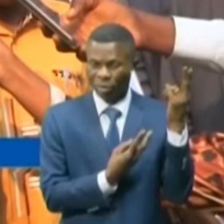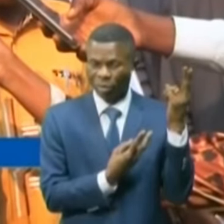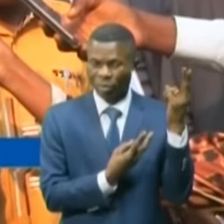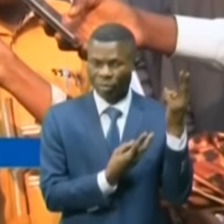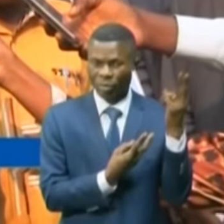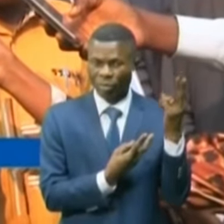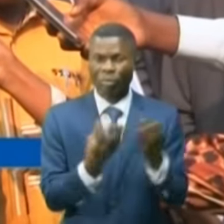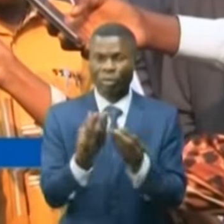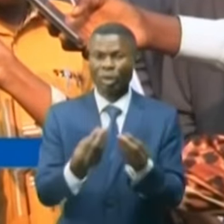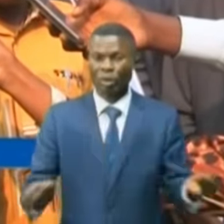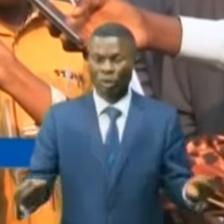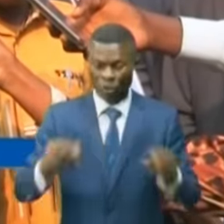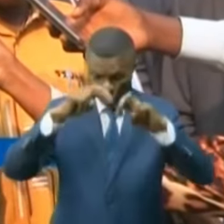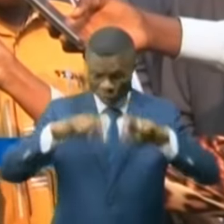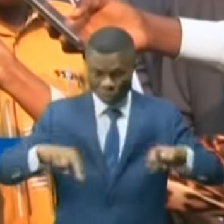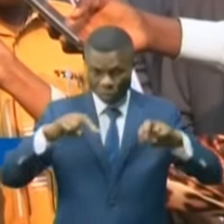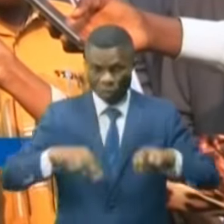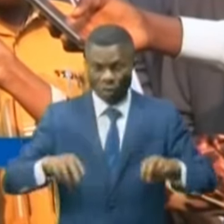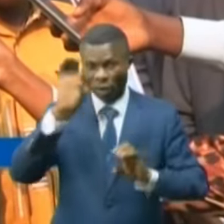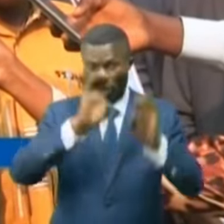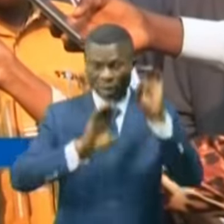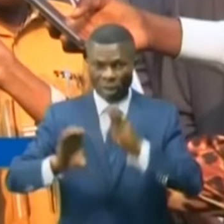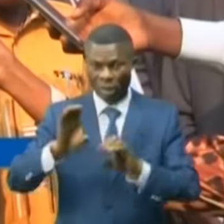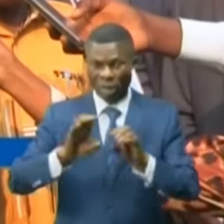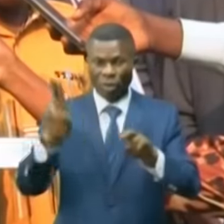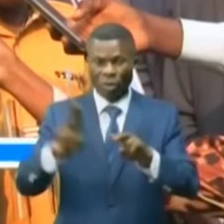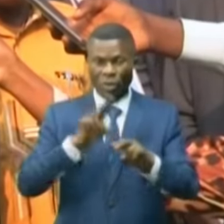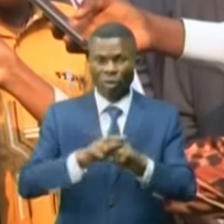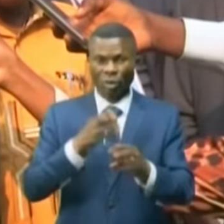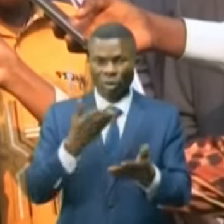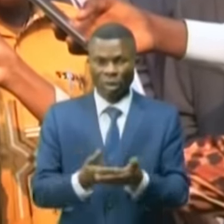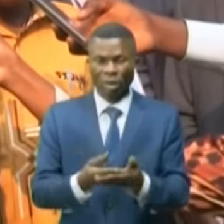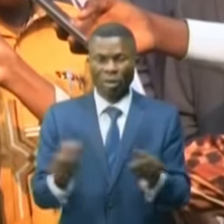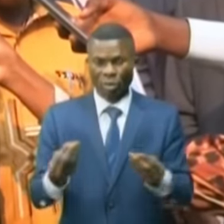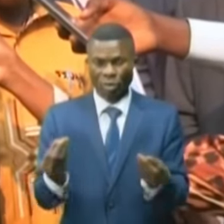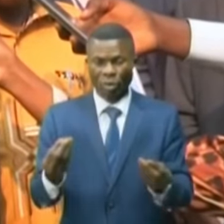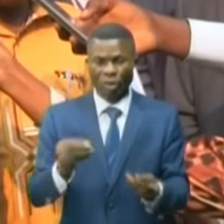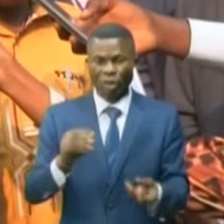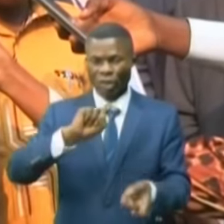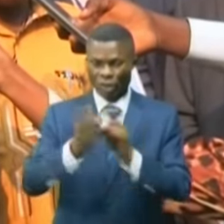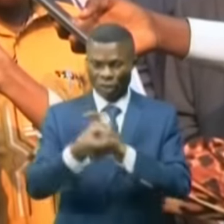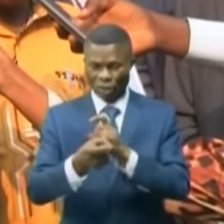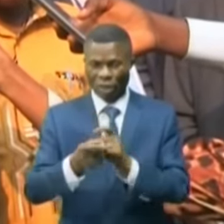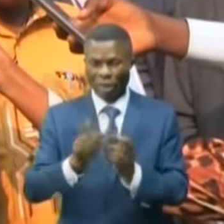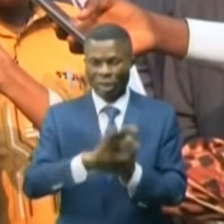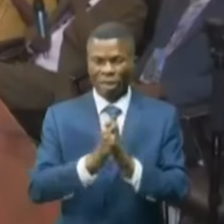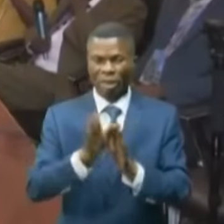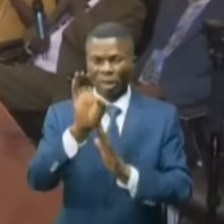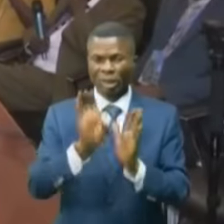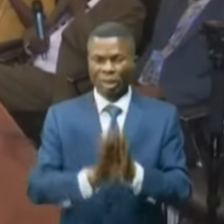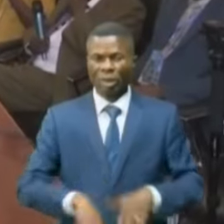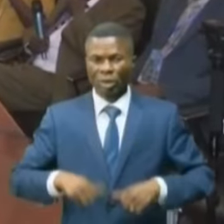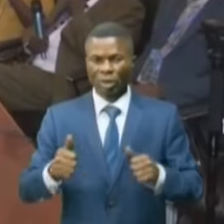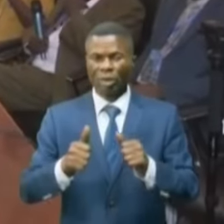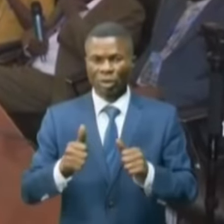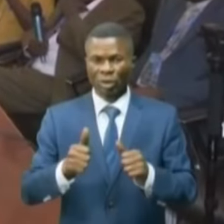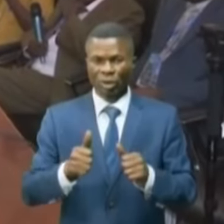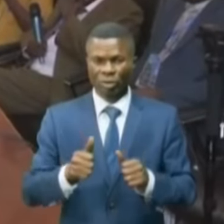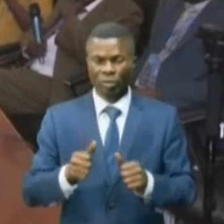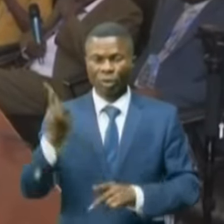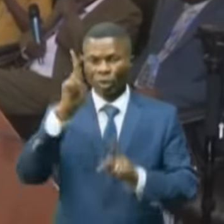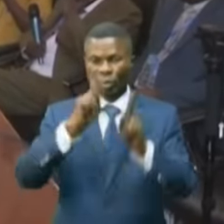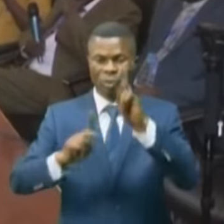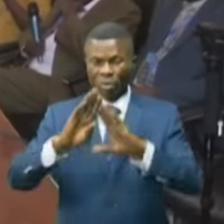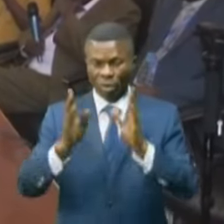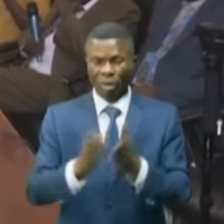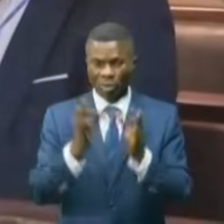Les résultats de recherche scientifique appliqués pour que cela améliore les conditions de vie de nos peuples.